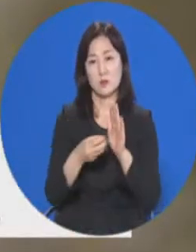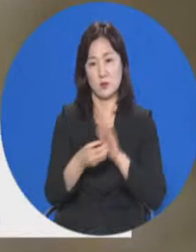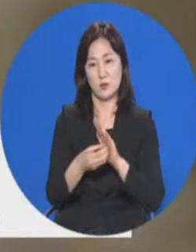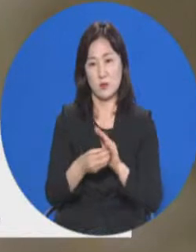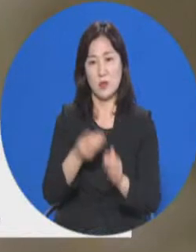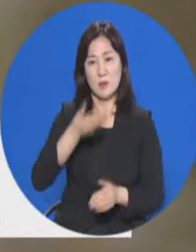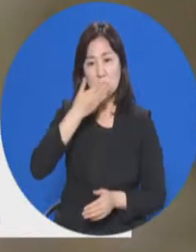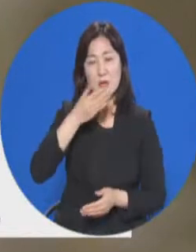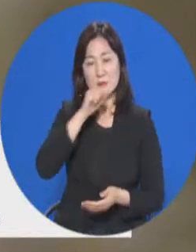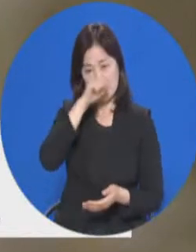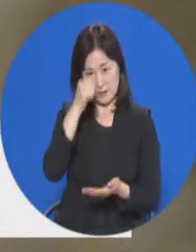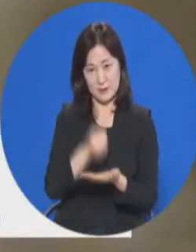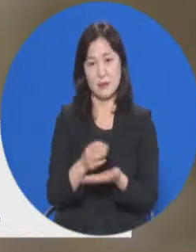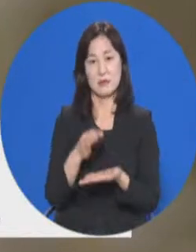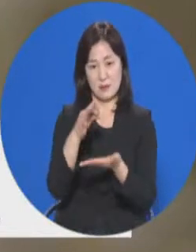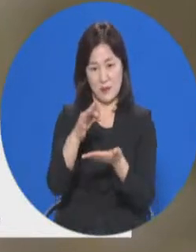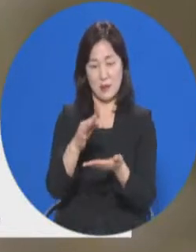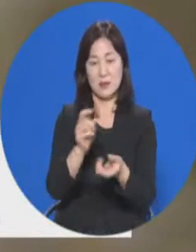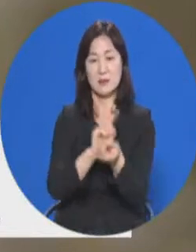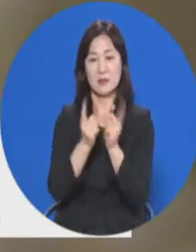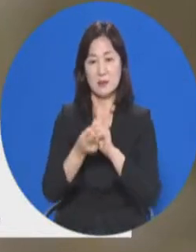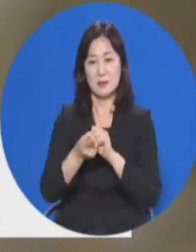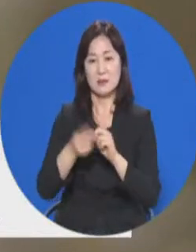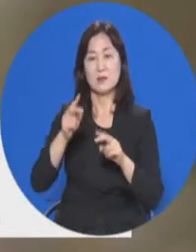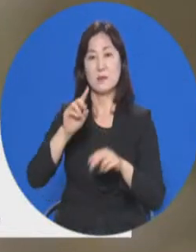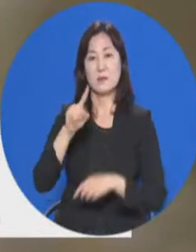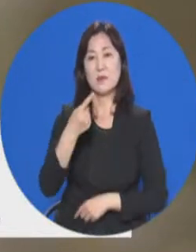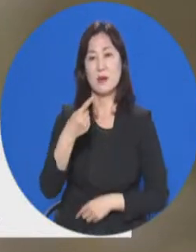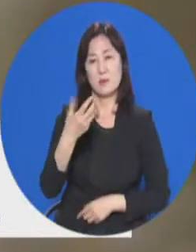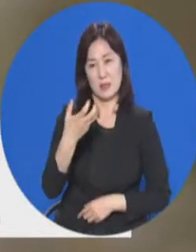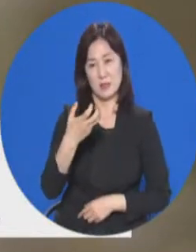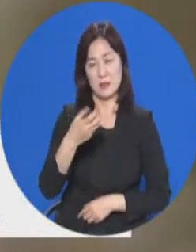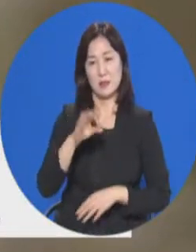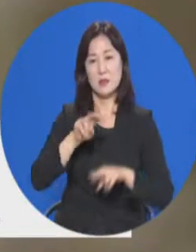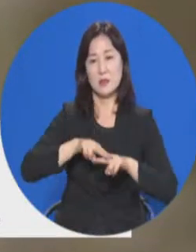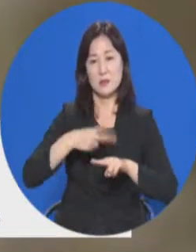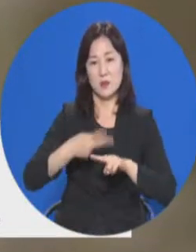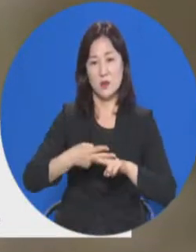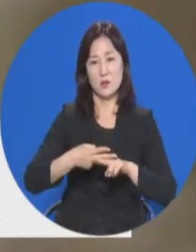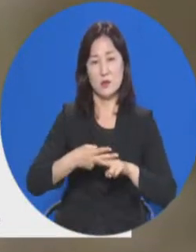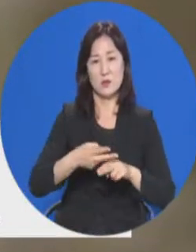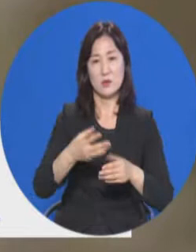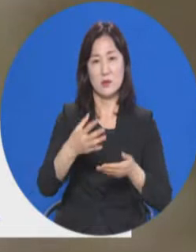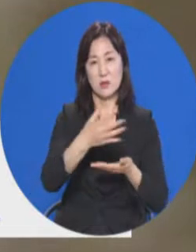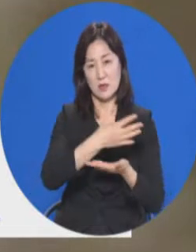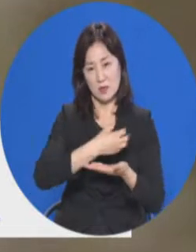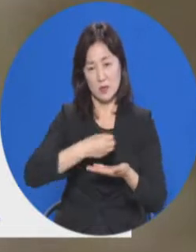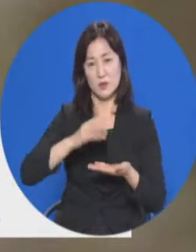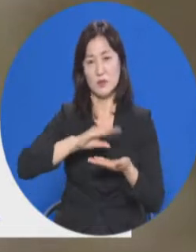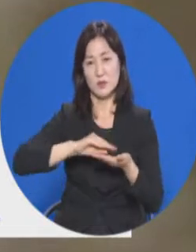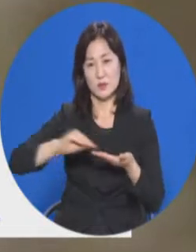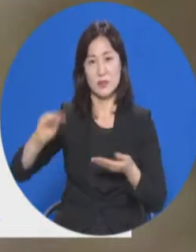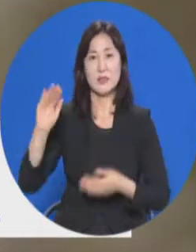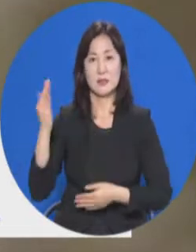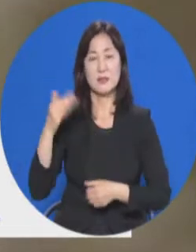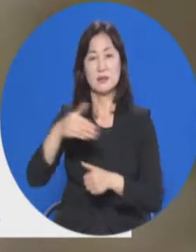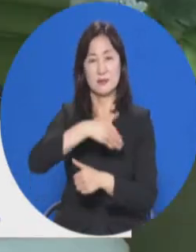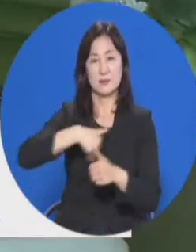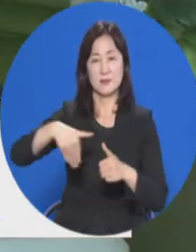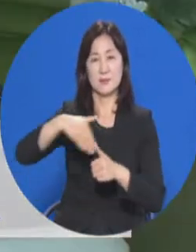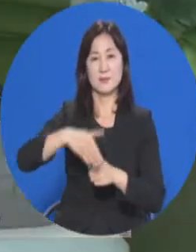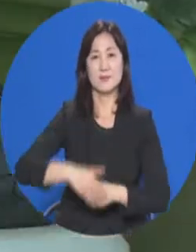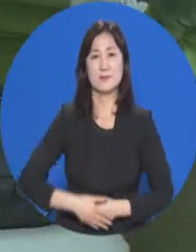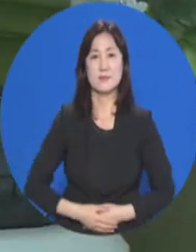해당하는 정상 식대를 부과하면서 네, 그 180개에 해당하는 답례품을 들고 나가야 되는